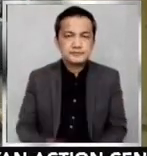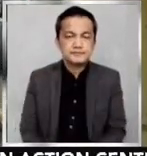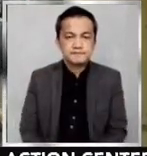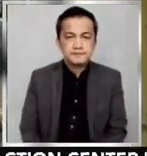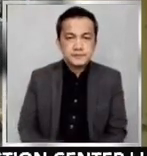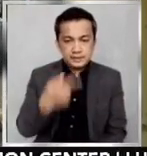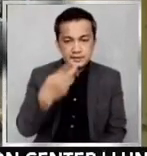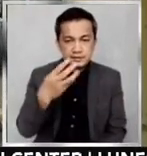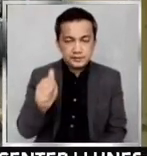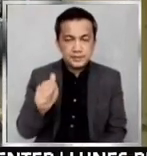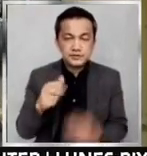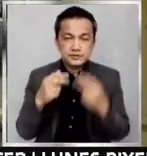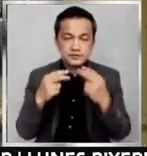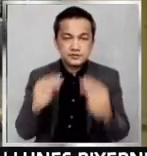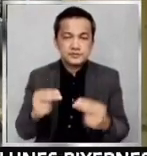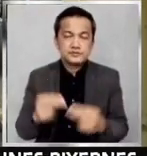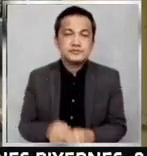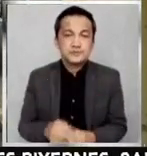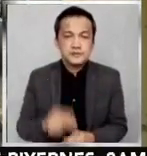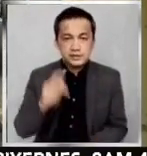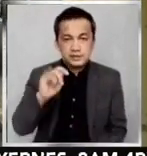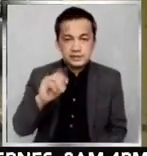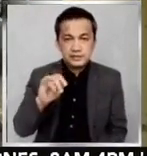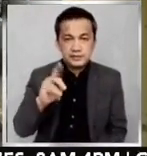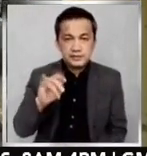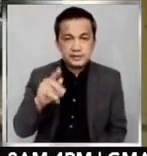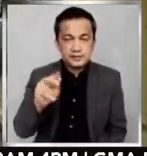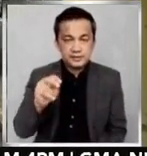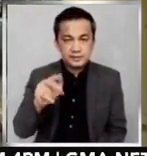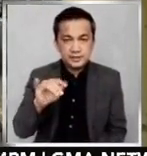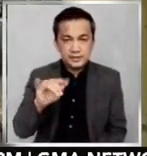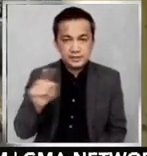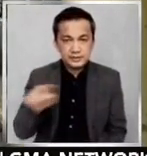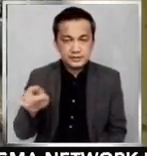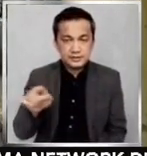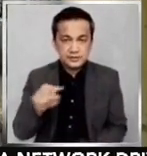Integrated News, Tina Panganiban Perez, nakatutok, 24 oras.